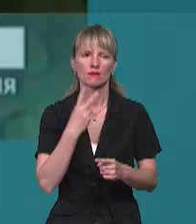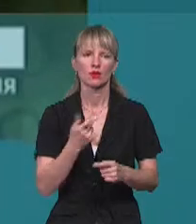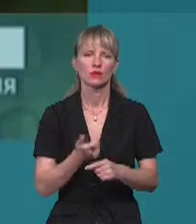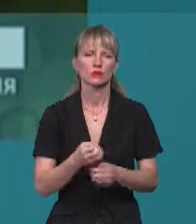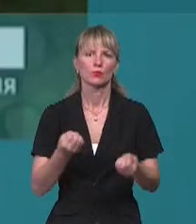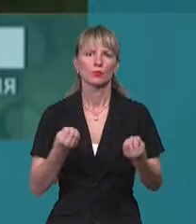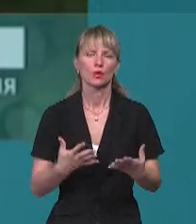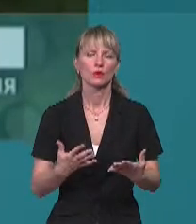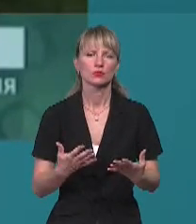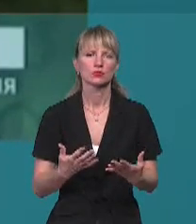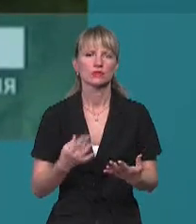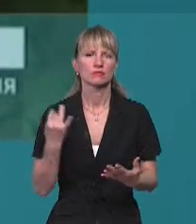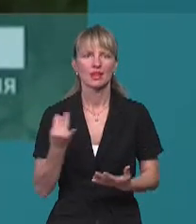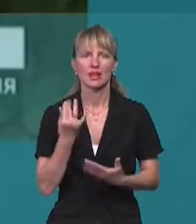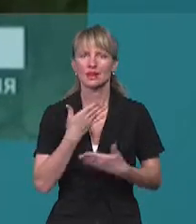просто, банально і